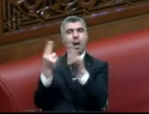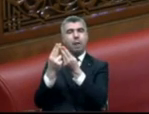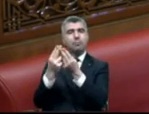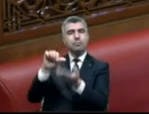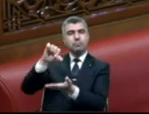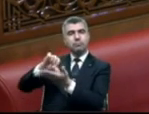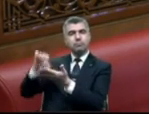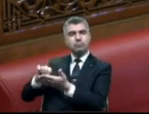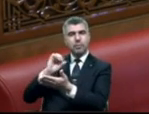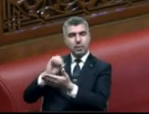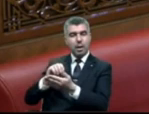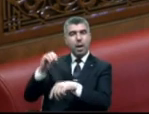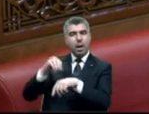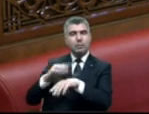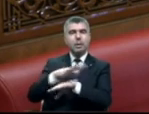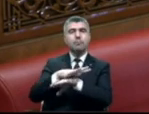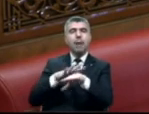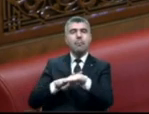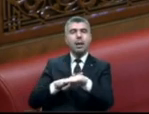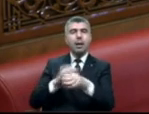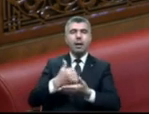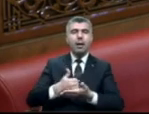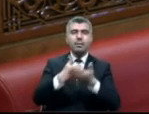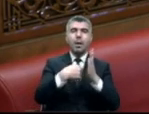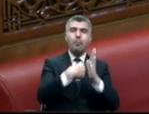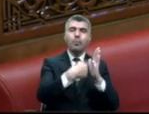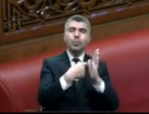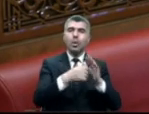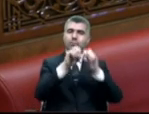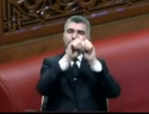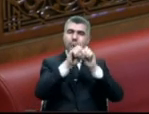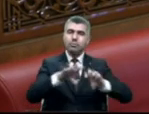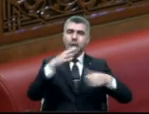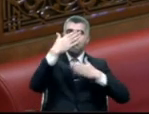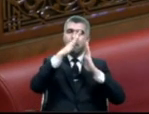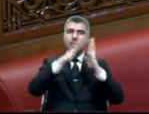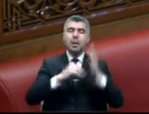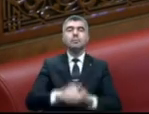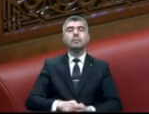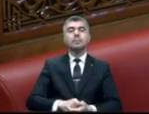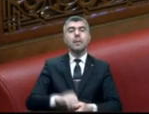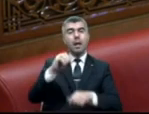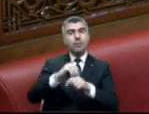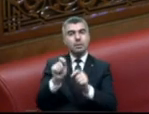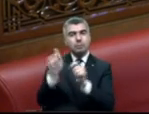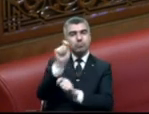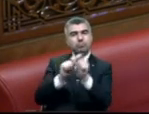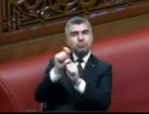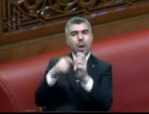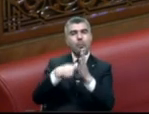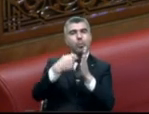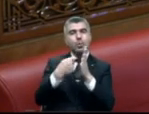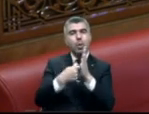المبادرة الوطنية للتنمية البشرية في تمويل الأنشطة مدرة للدخل بجميع ربوع المملكة وتم إعداد مشاريع عروض